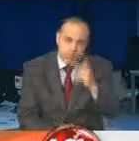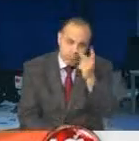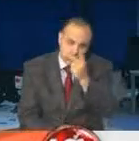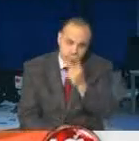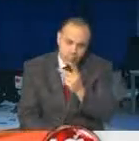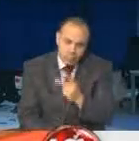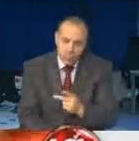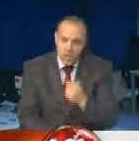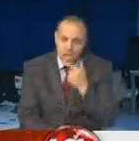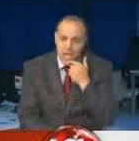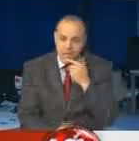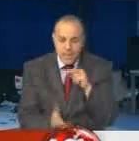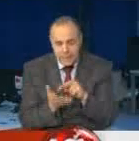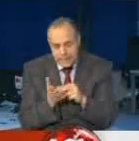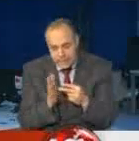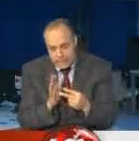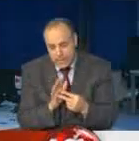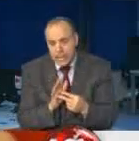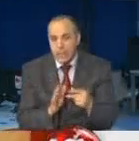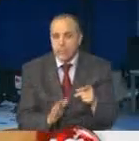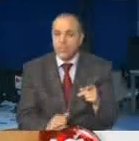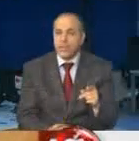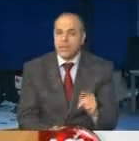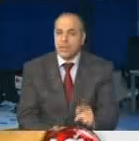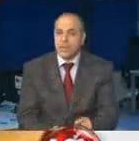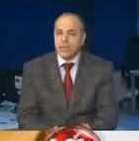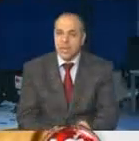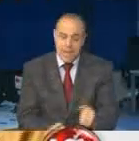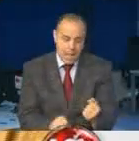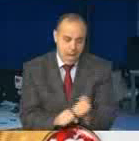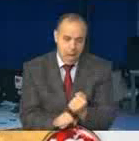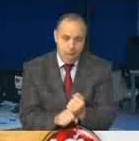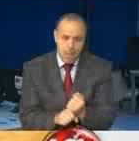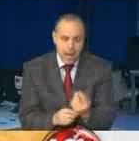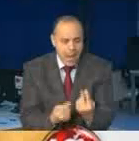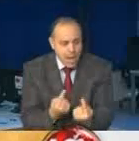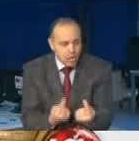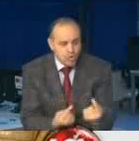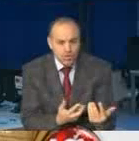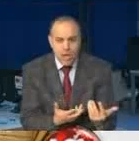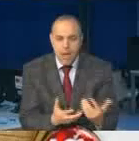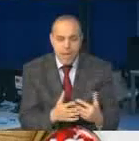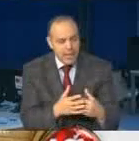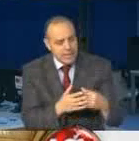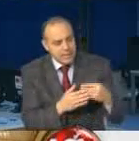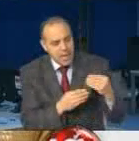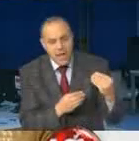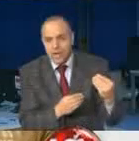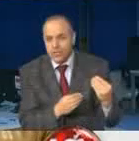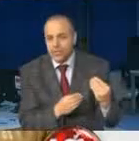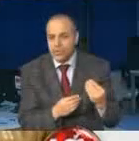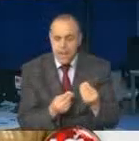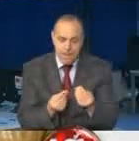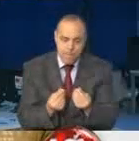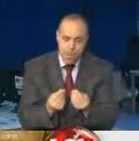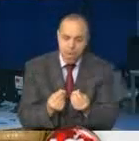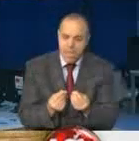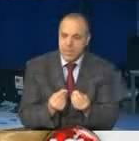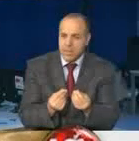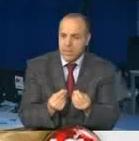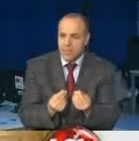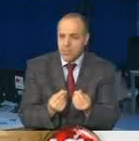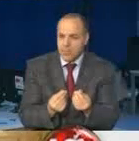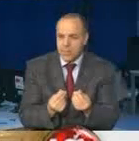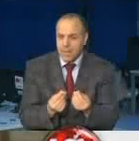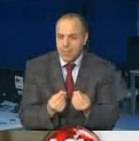رسومات خاصة تقنية العمل على الأعشاب وكل شيء استخراج يعني المواد